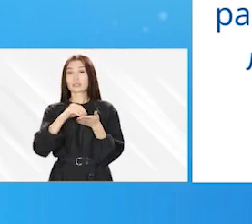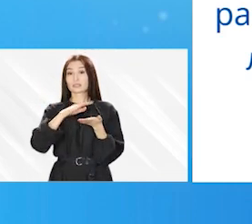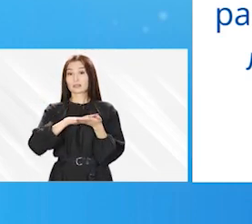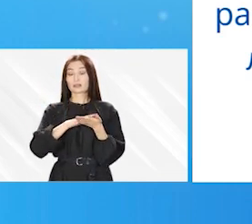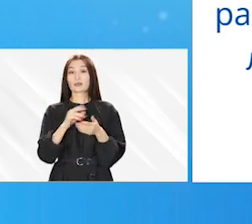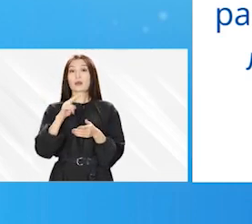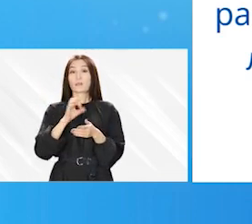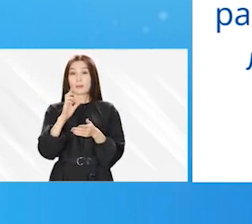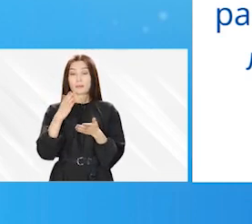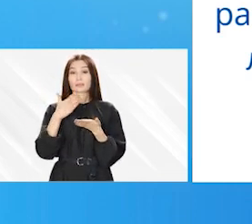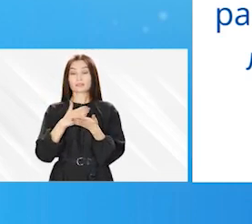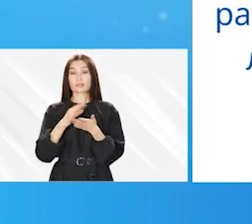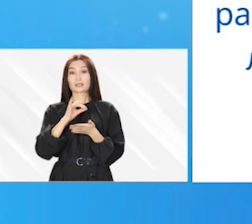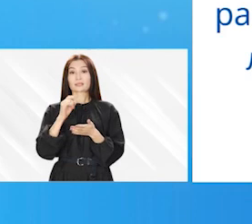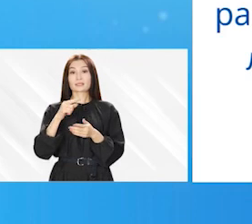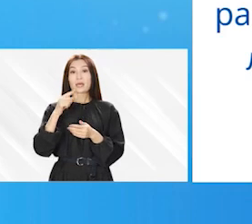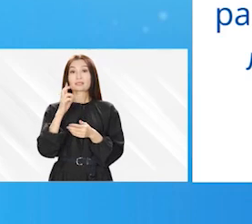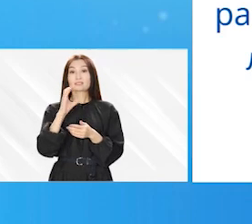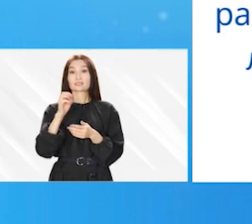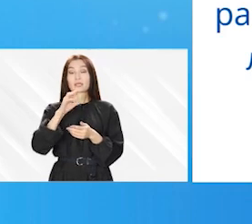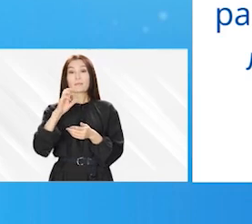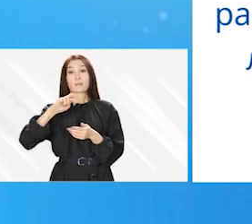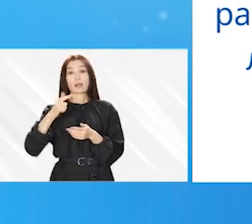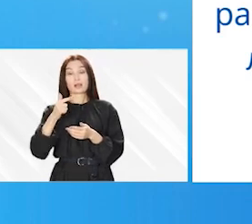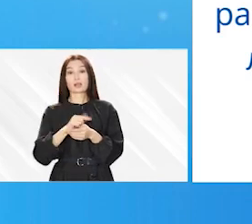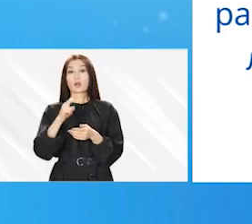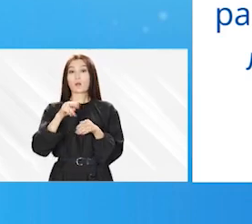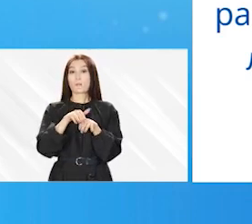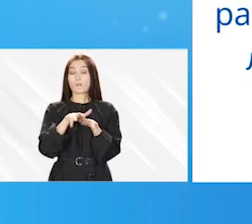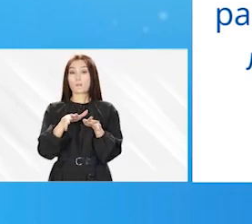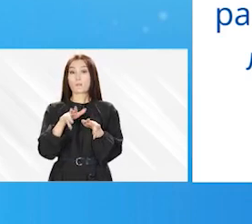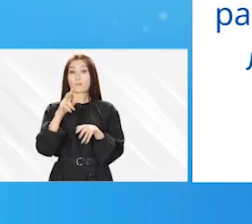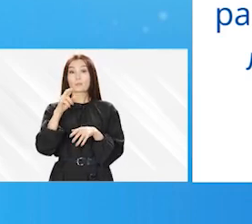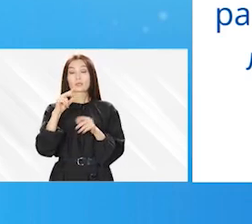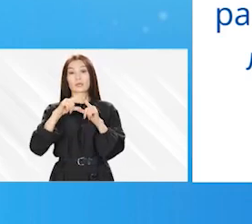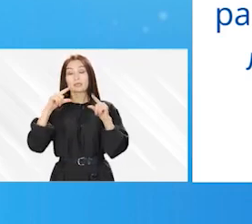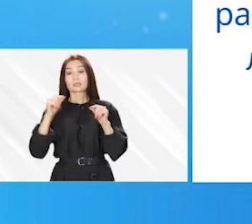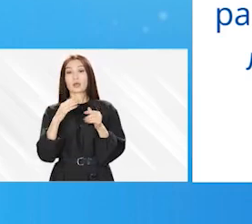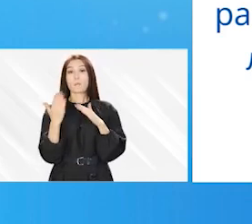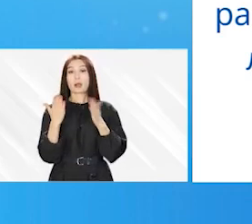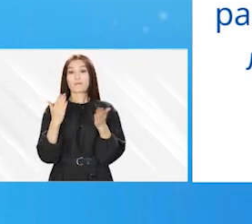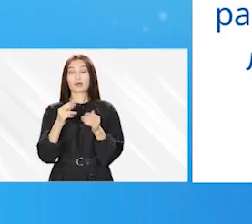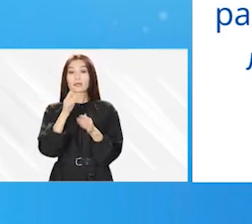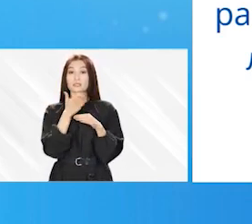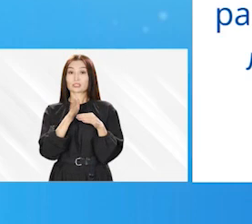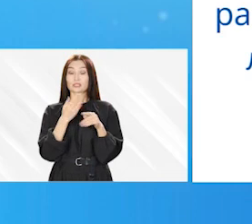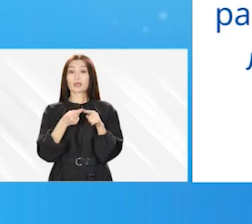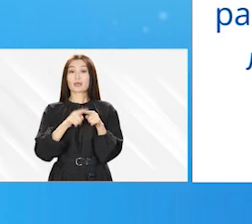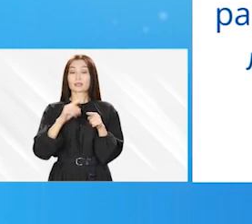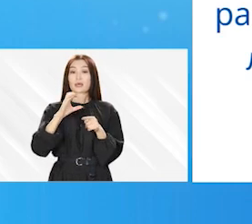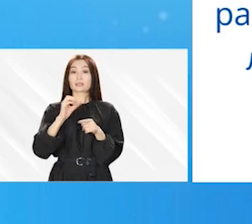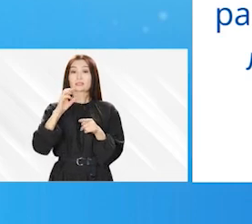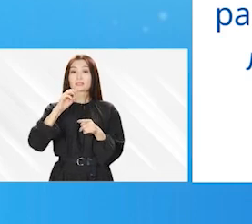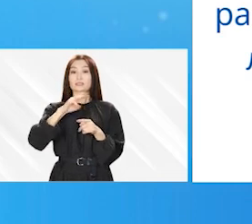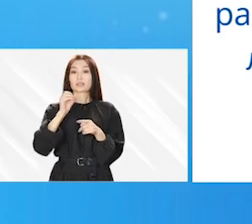побег состоит из стебли это осевая часть почек листьев это боковая часть побег это стебель с